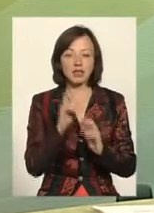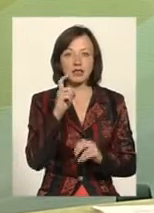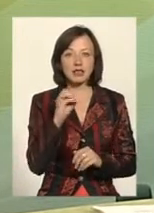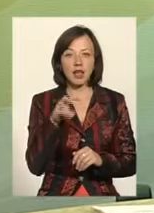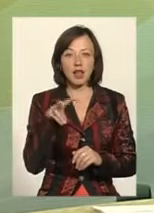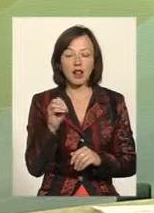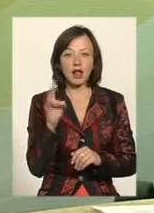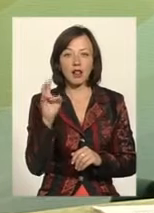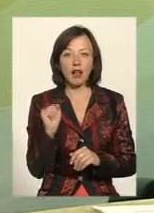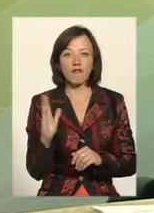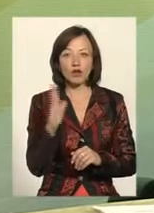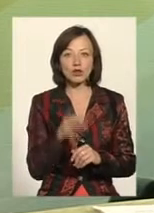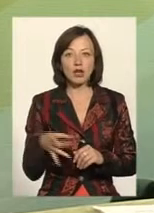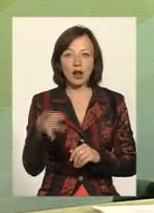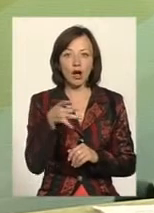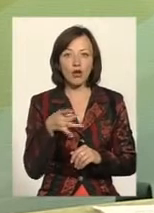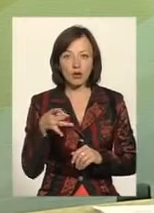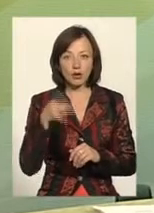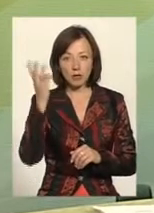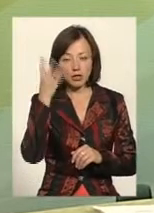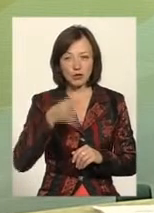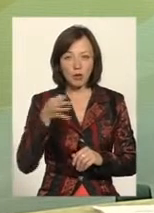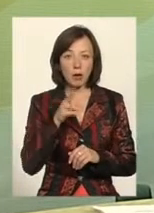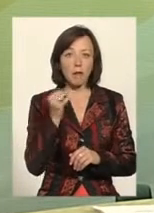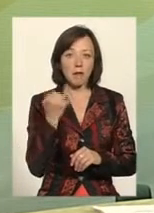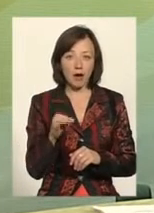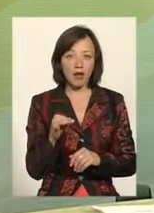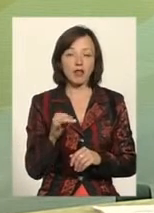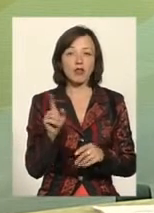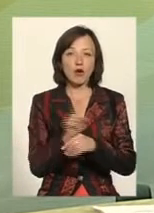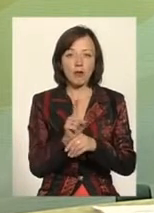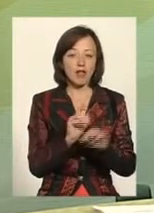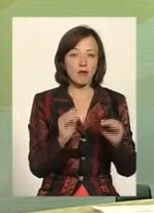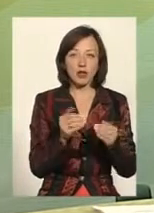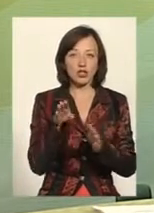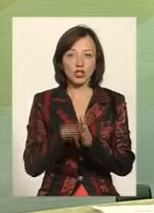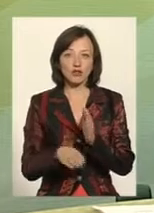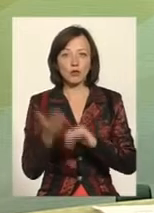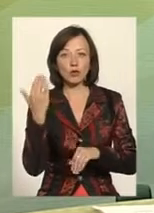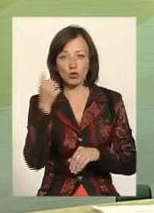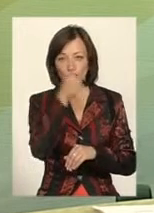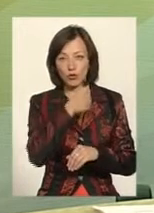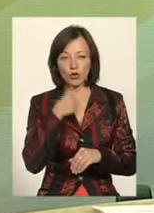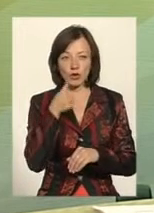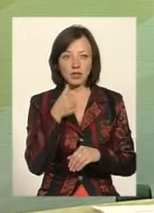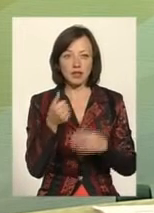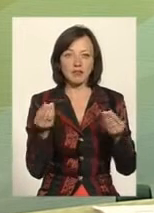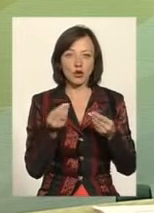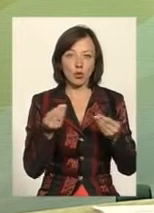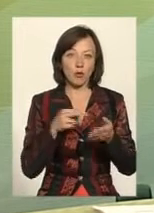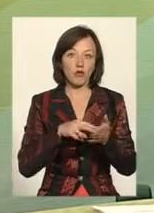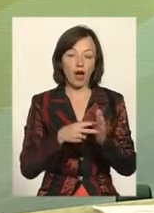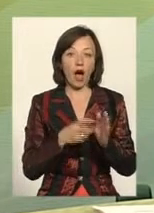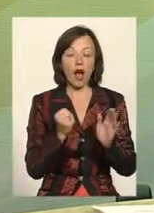Волочиського району Хмельницької області люди на паї отримують нормально. Думаю, що не менше і не гірше, ніж в минулому році, якщо ми говоримо в виразі, в зерновому виразі. А